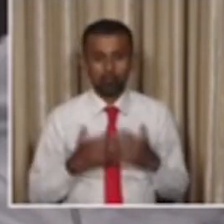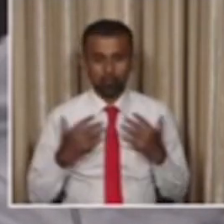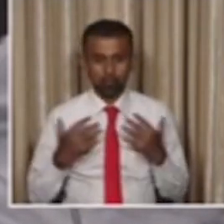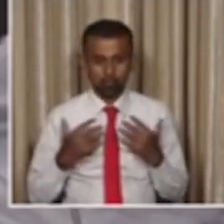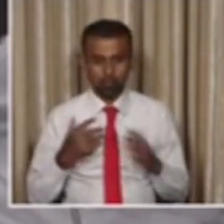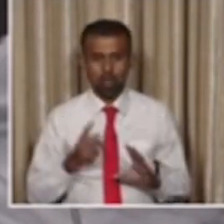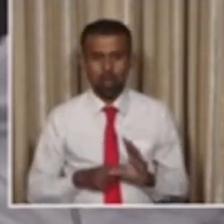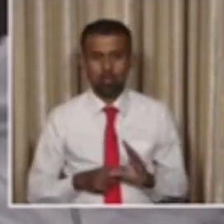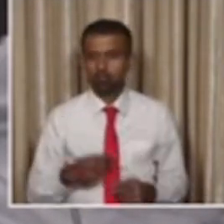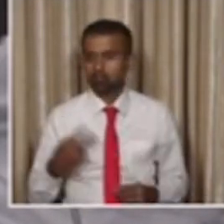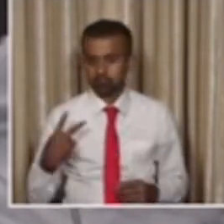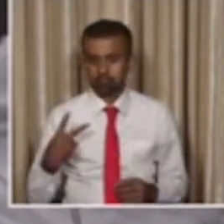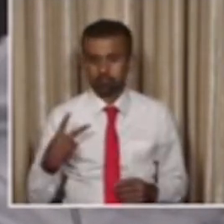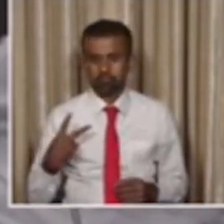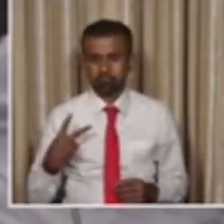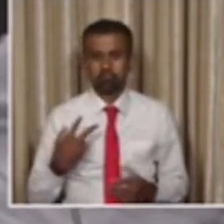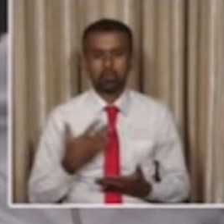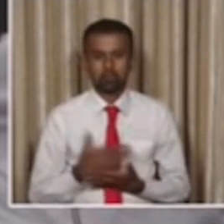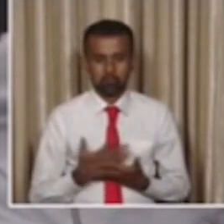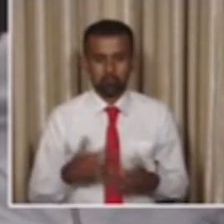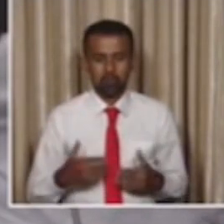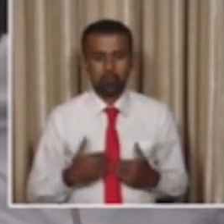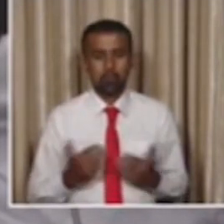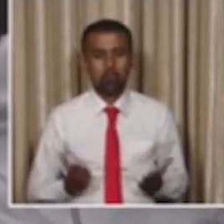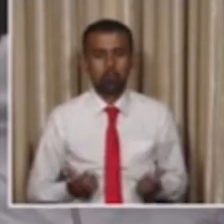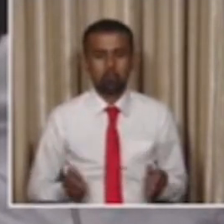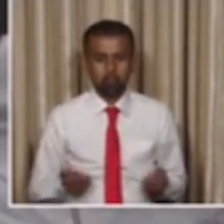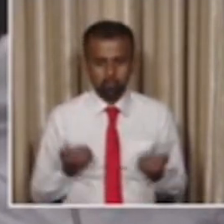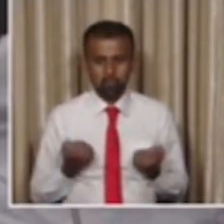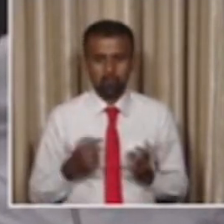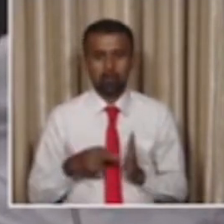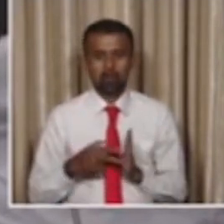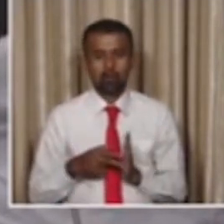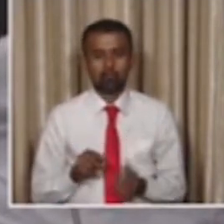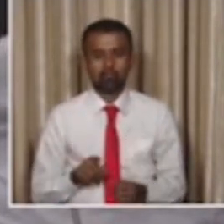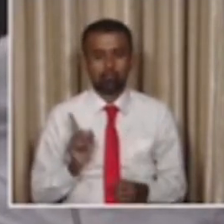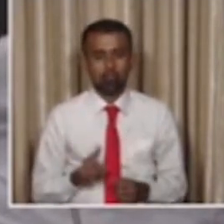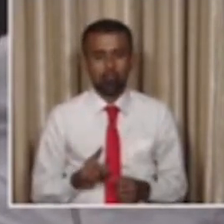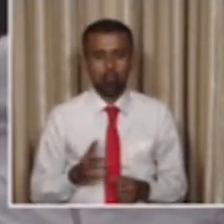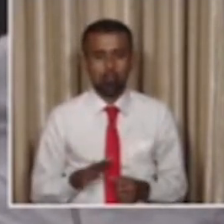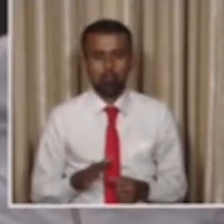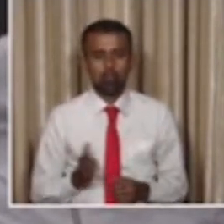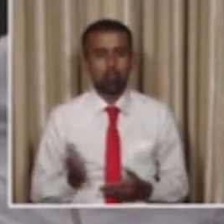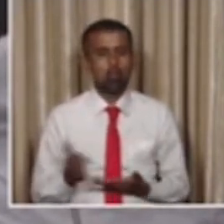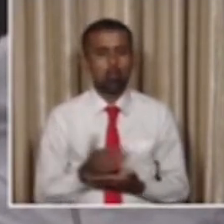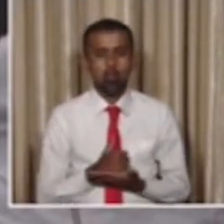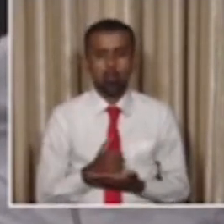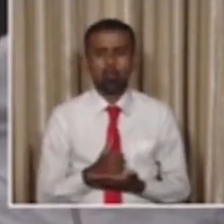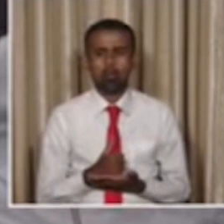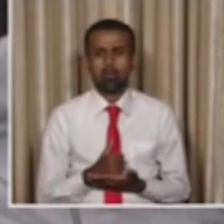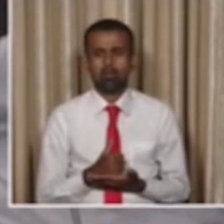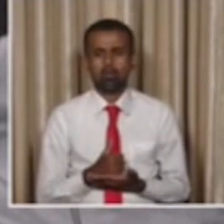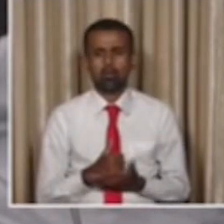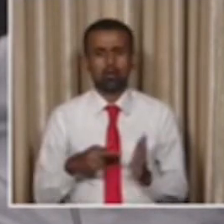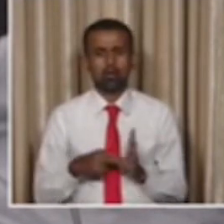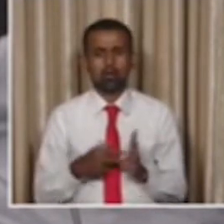අවුරුදු දෙකක් විතර ඇන හිටපු දේ අපි පටන් ගන්න අයවැය ලේඛනය අනුමත කරා. ඔබ සියලු දෙනා